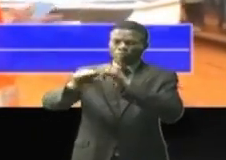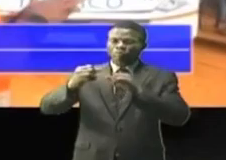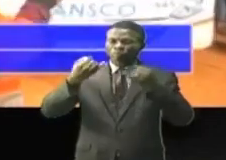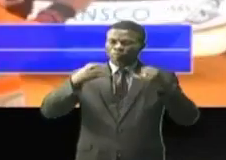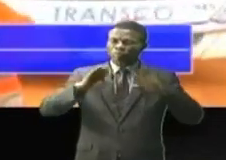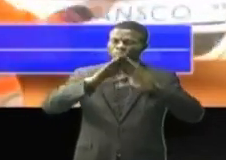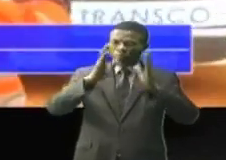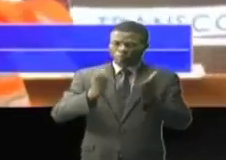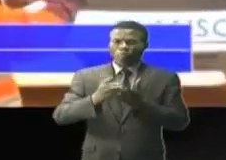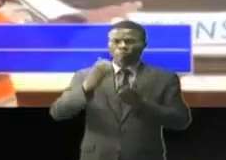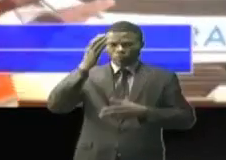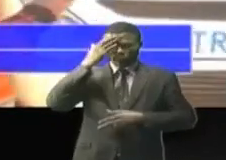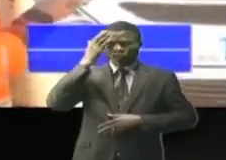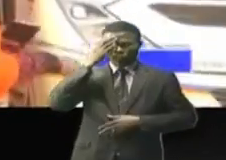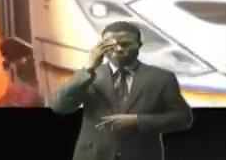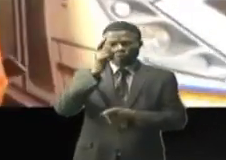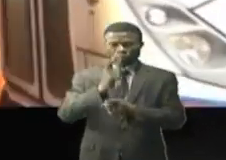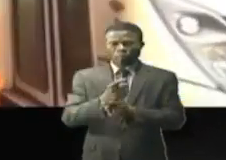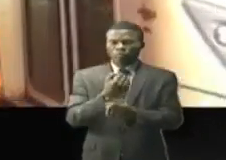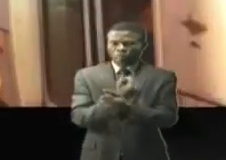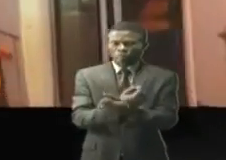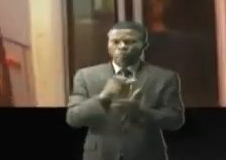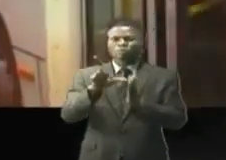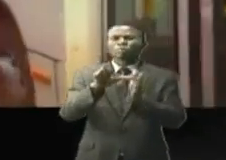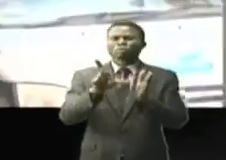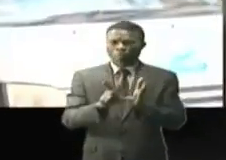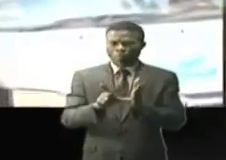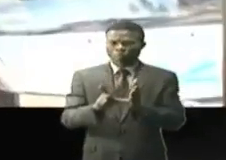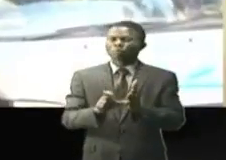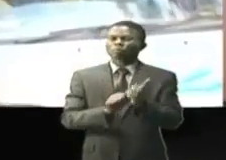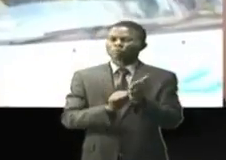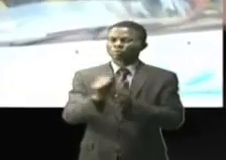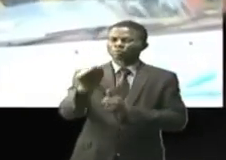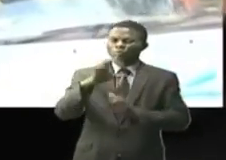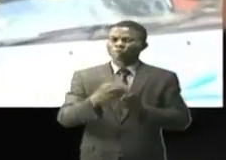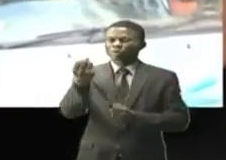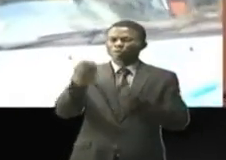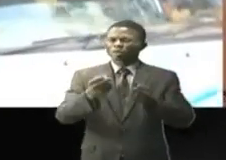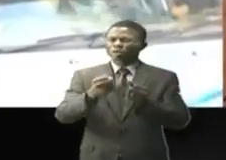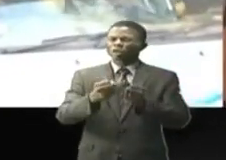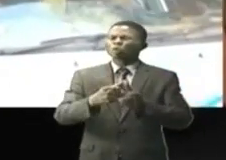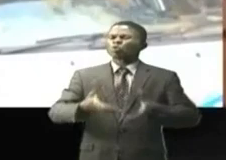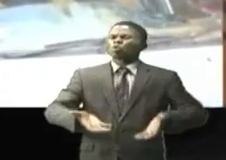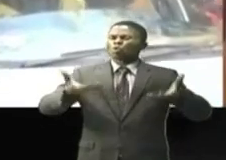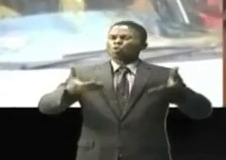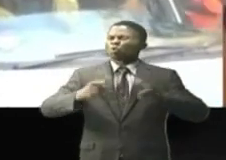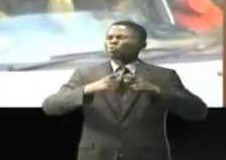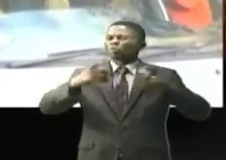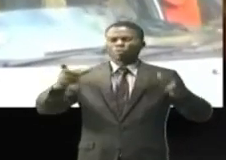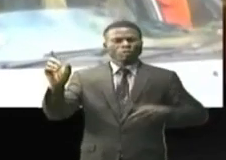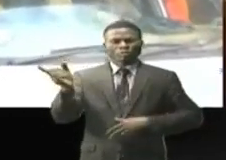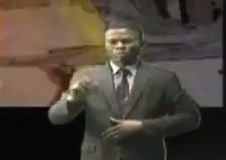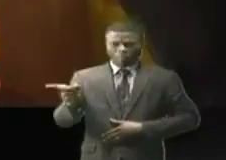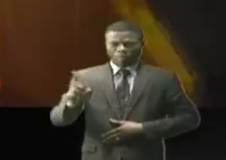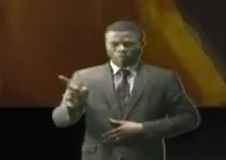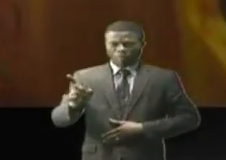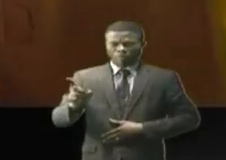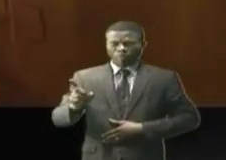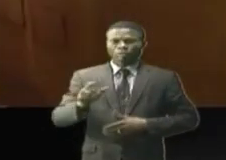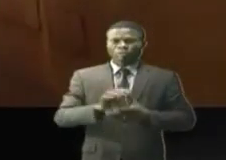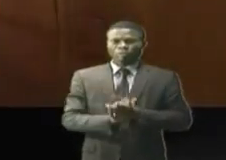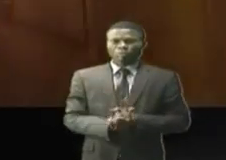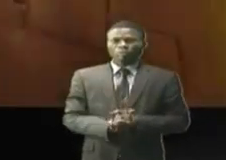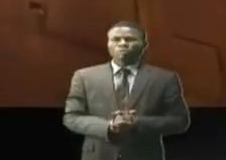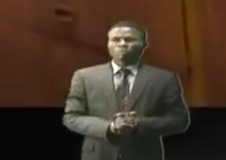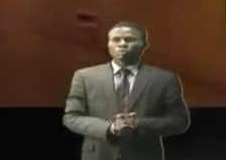puissent être conscienciés dans le travail qu'ils sont en train de faire, surtout pour réglementer les passages sur ces ponts. 100 tonnes, 80